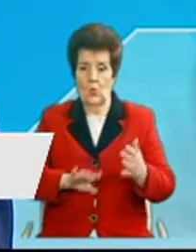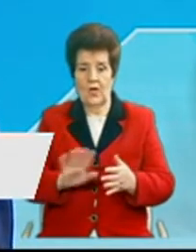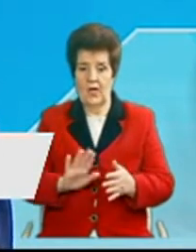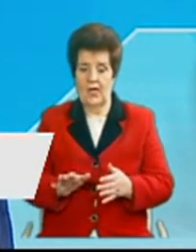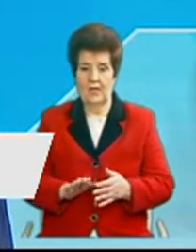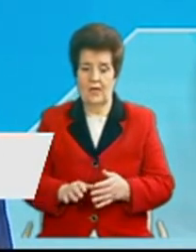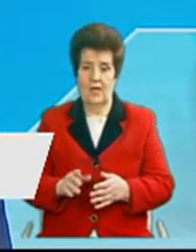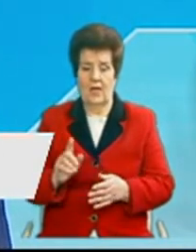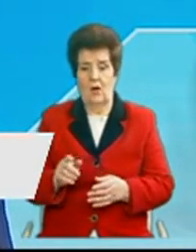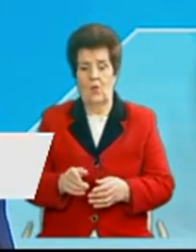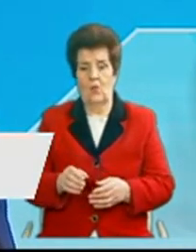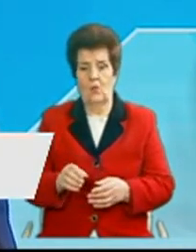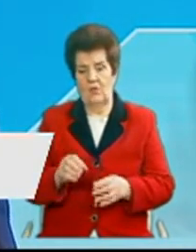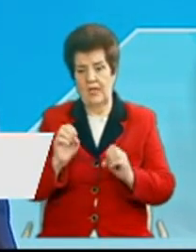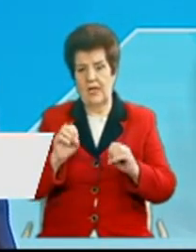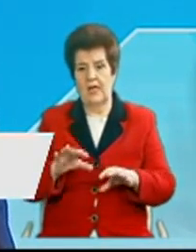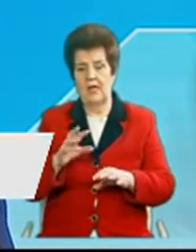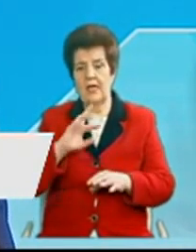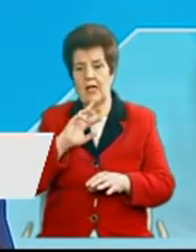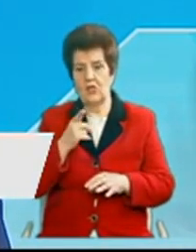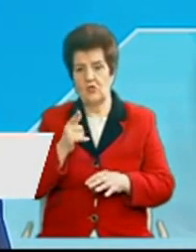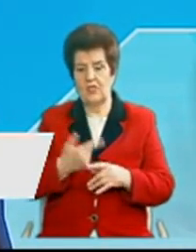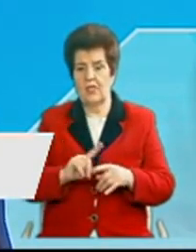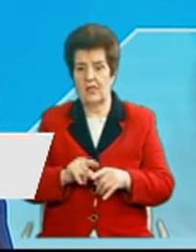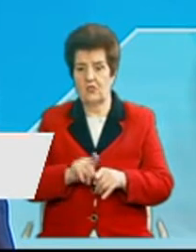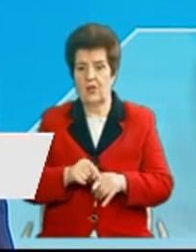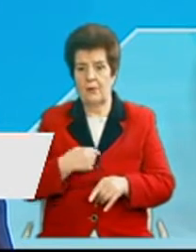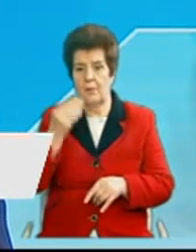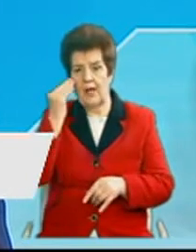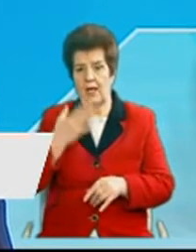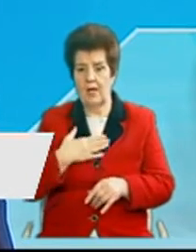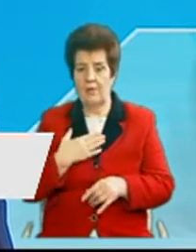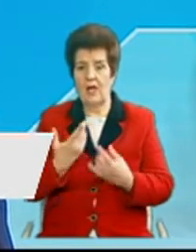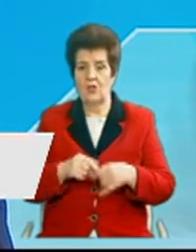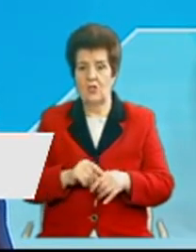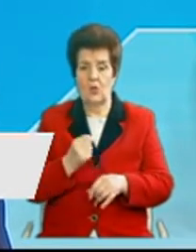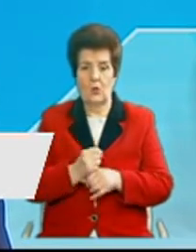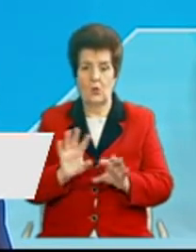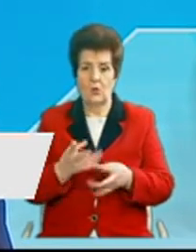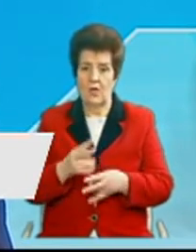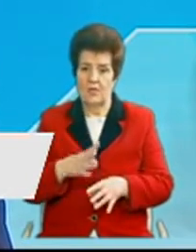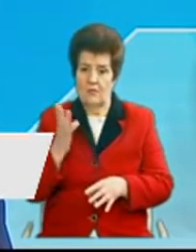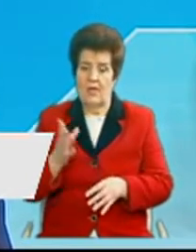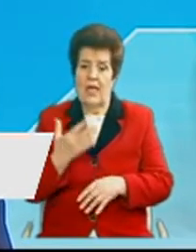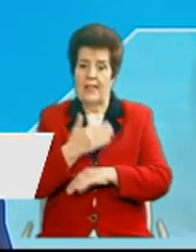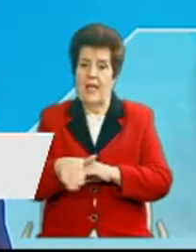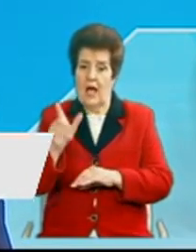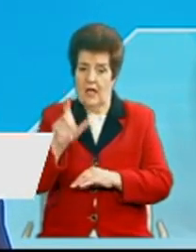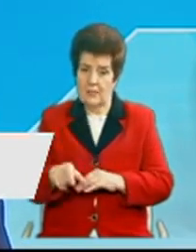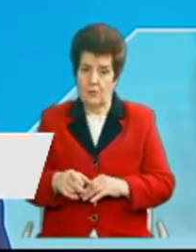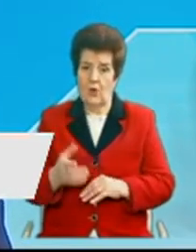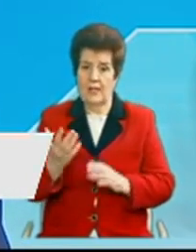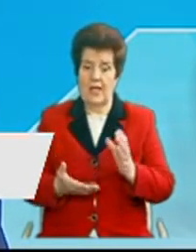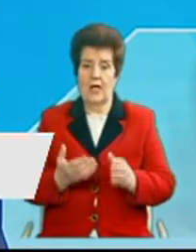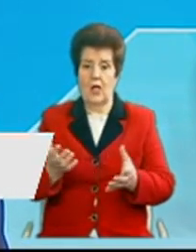abordare greșit, părerea mea, și eu cred că nu trebuie să spunem atare lucruri. Eu cred că în diaspora, dacă luăm